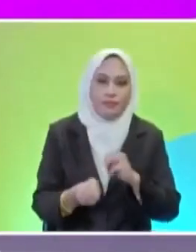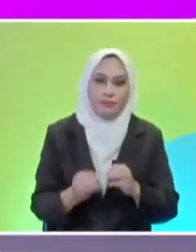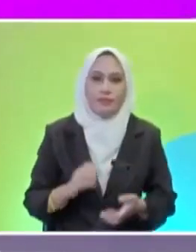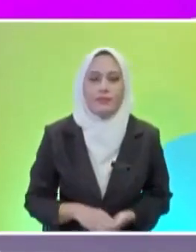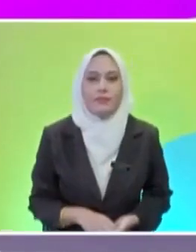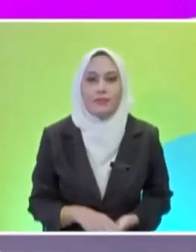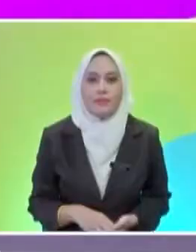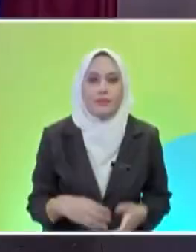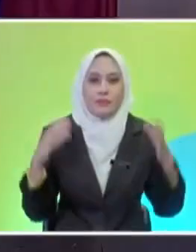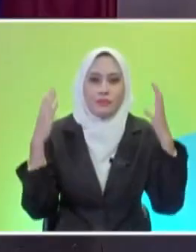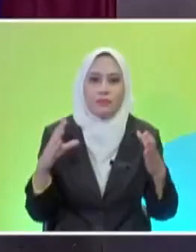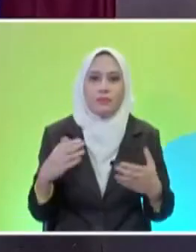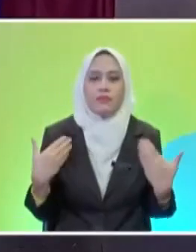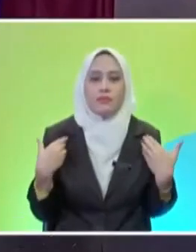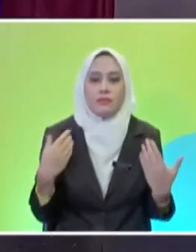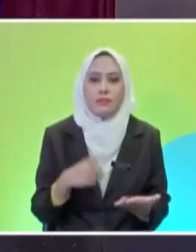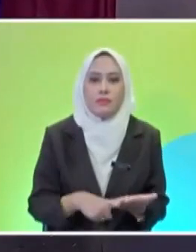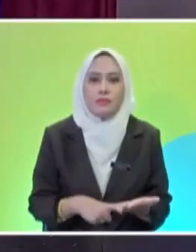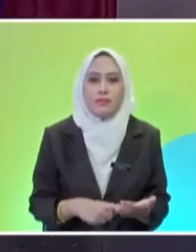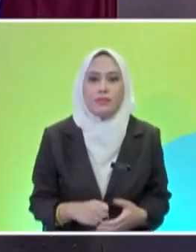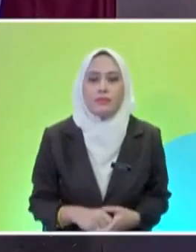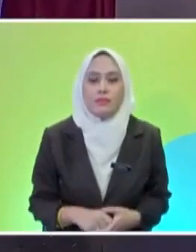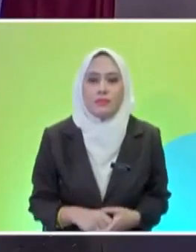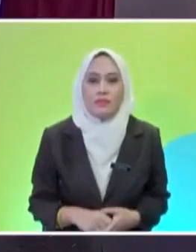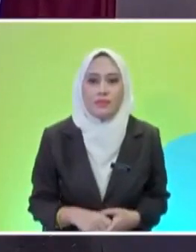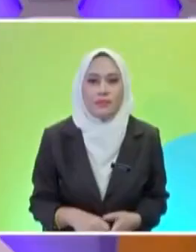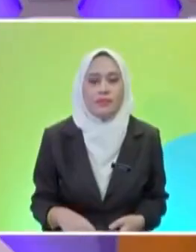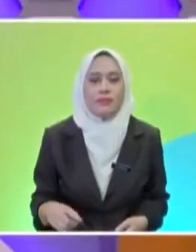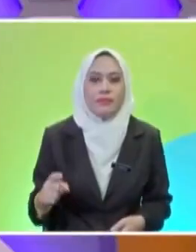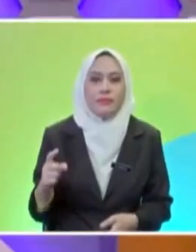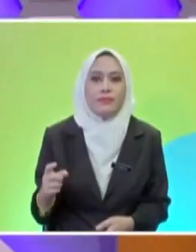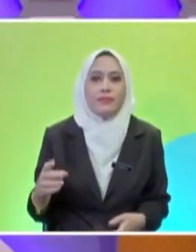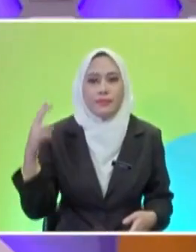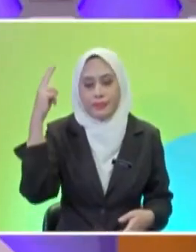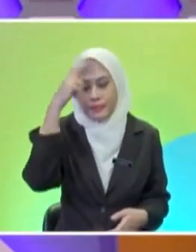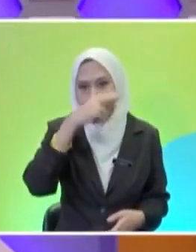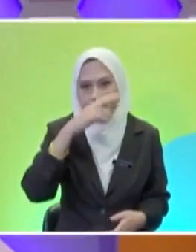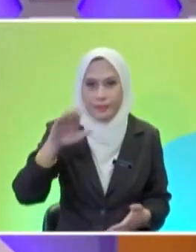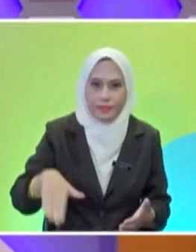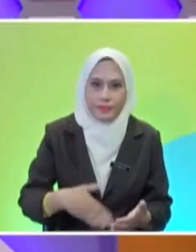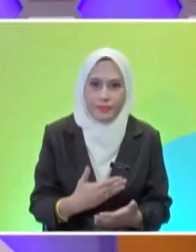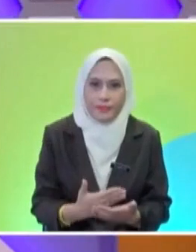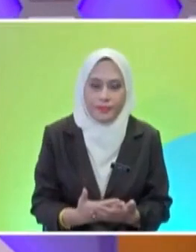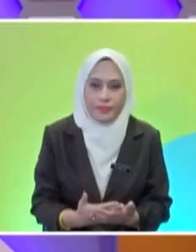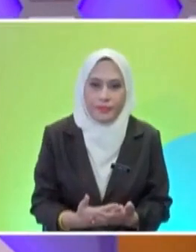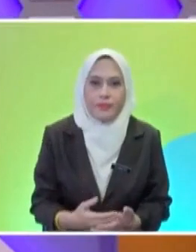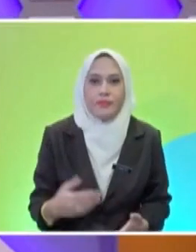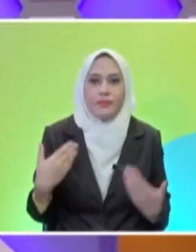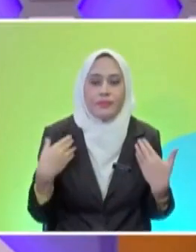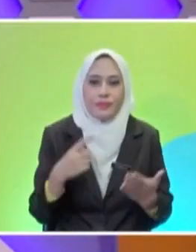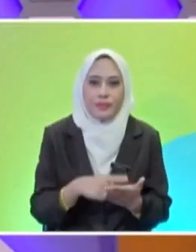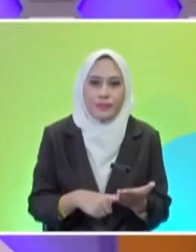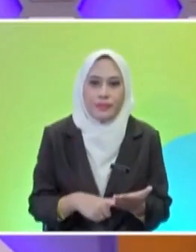pegang apa tu cikgu dan apa topik kita hari ni? Okey Hanif dan murid semua, nampak tak kat depan cikgu ni ada apa ni? Ni